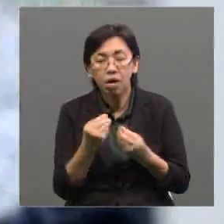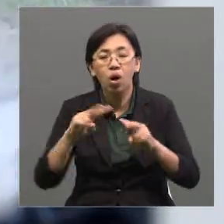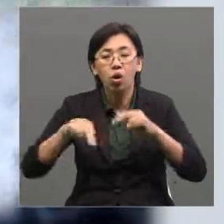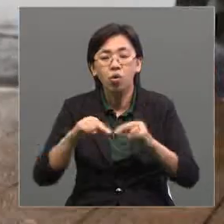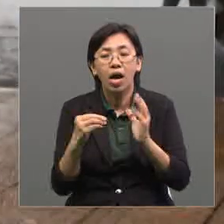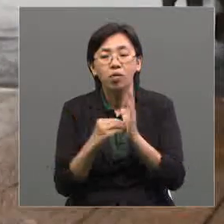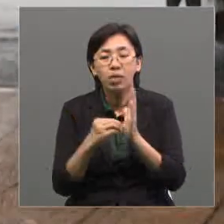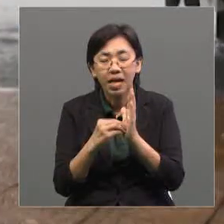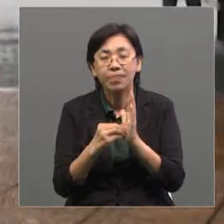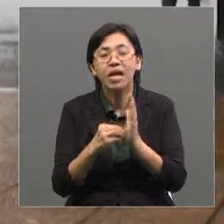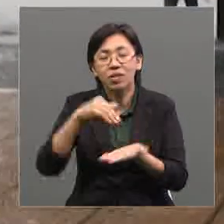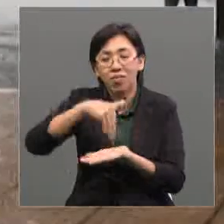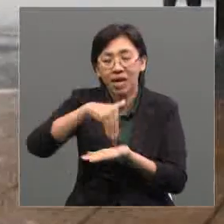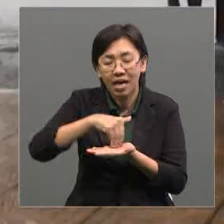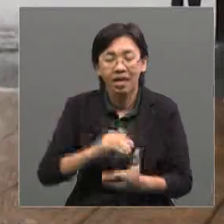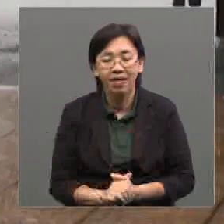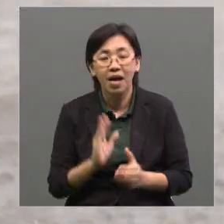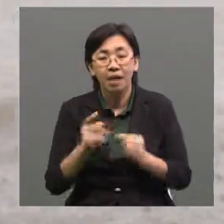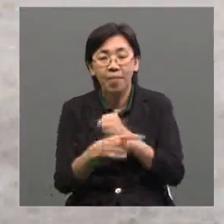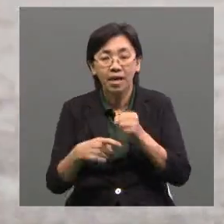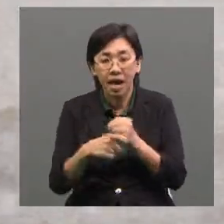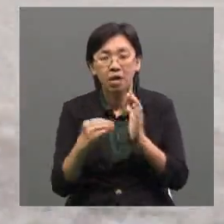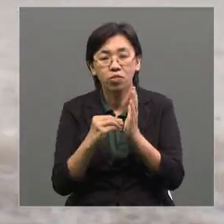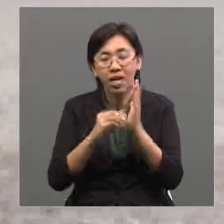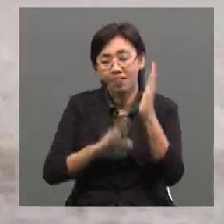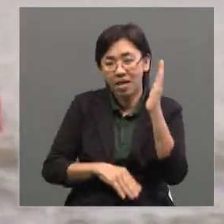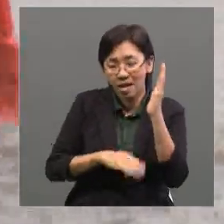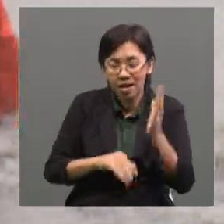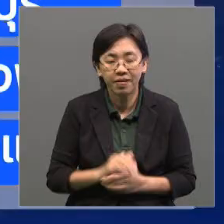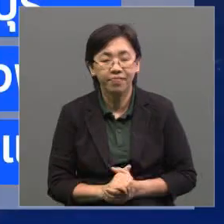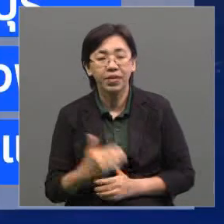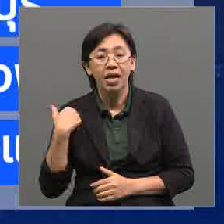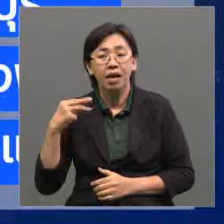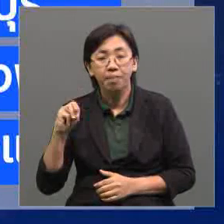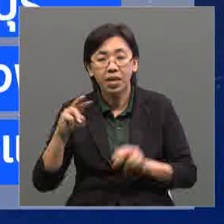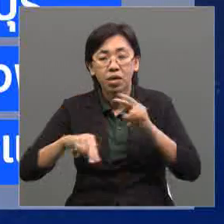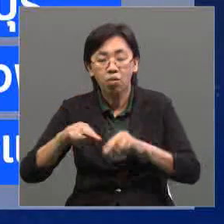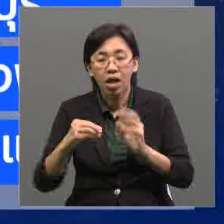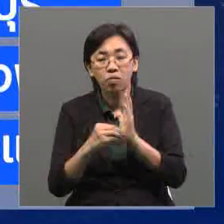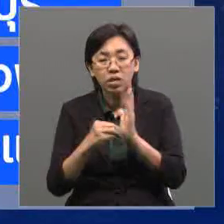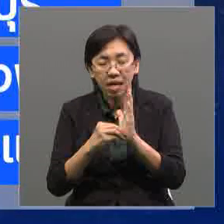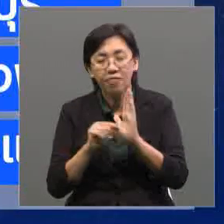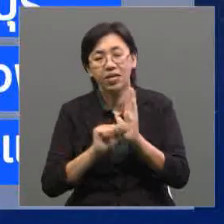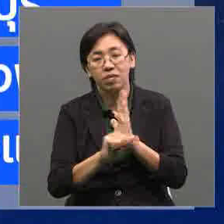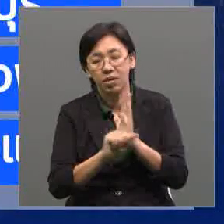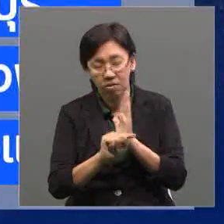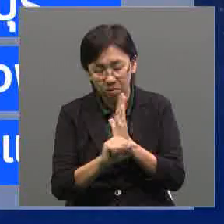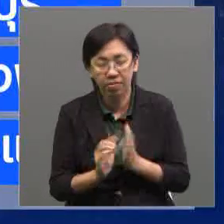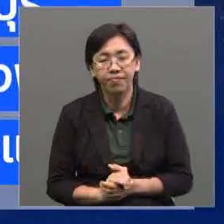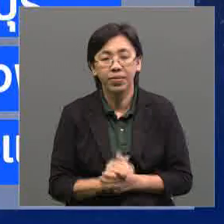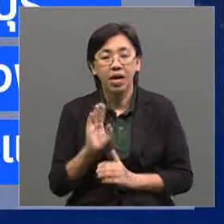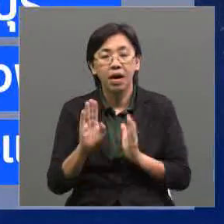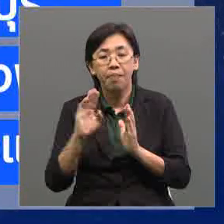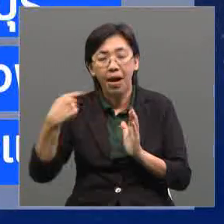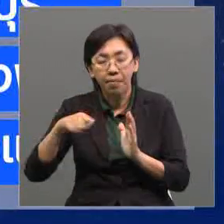ที่กรุงเทพกลางสำนักงานเขตบางนาดูแลพื้นที่กรุงเทพใต้สำนักงานเขตมีนบุรีดูแลพื้นที่กรุงเทพตะวันออกสำนักงานเขตบางพลั